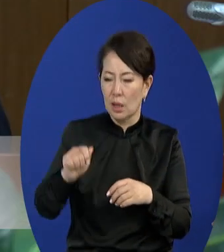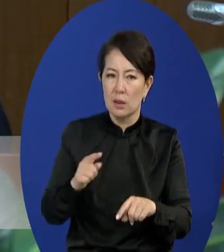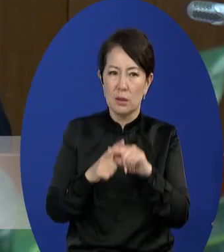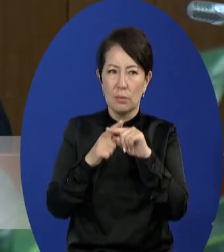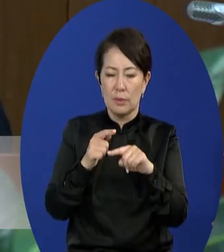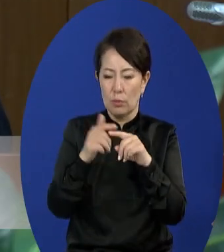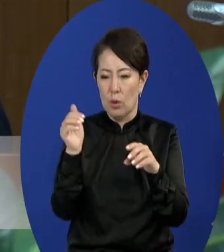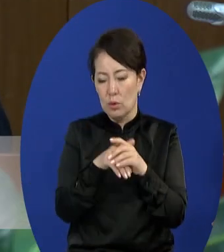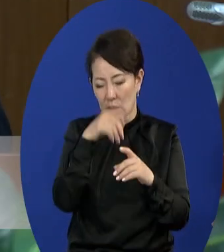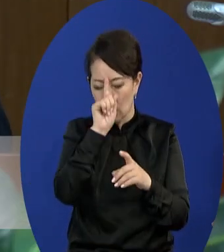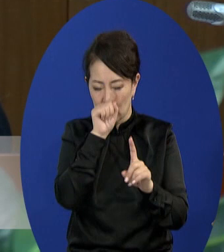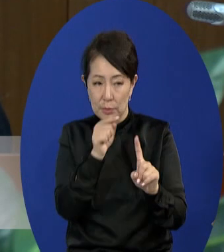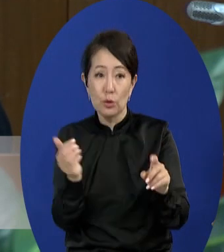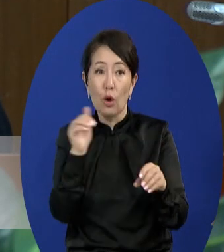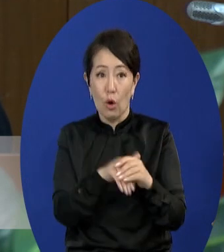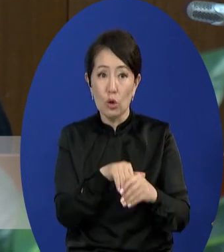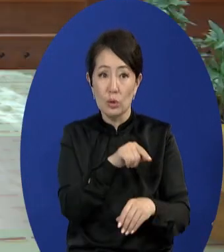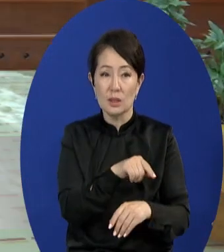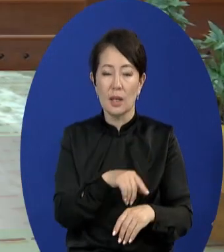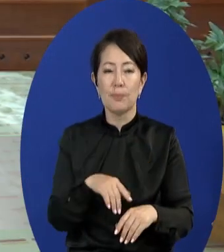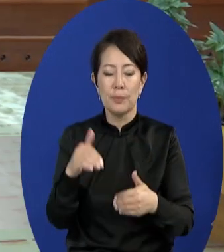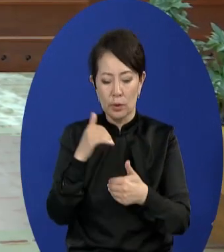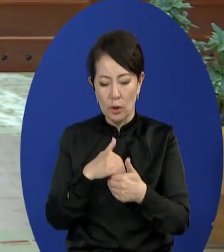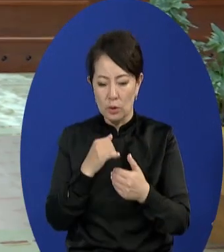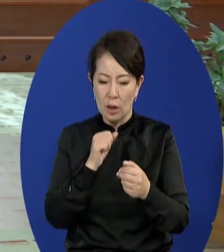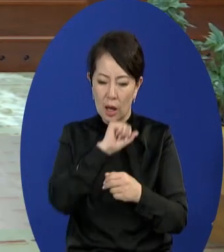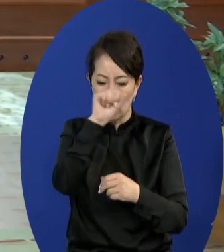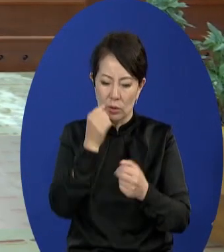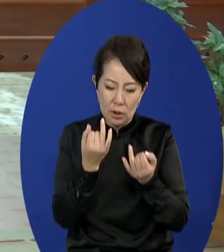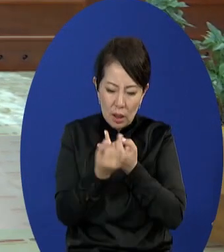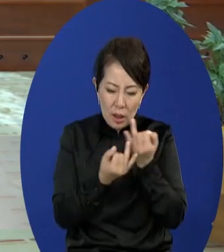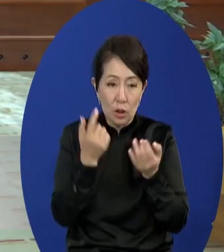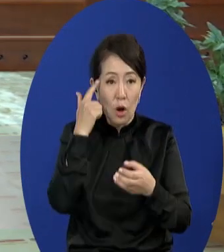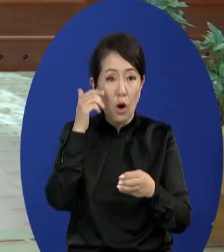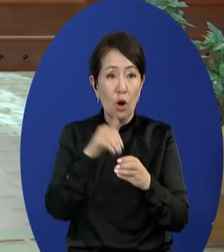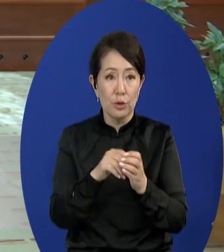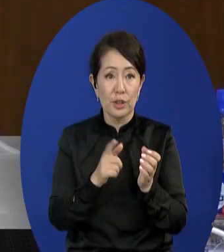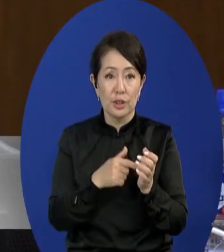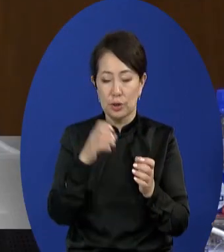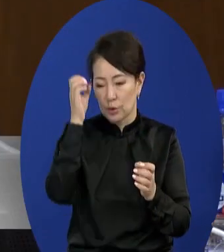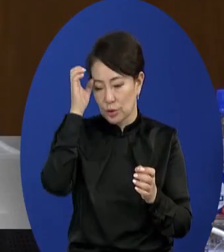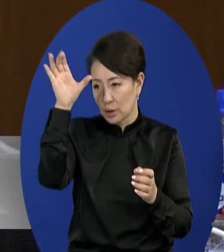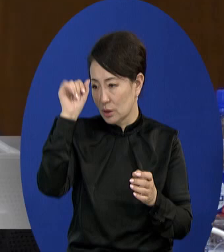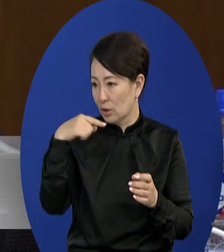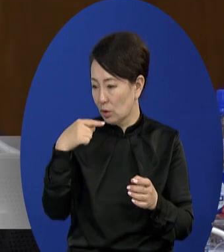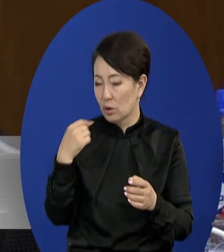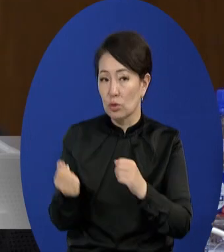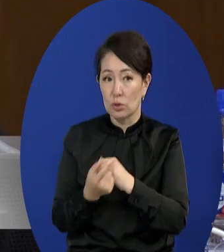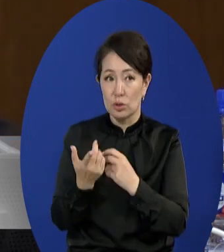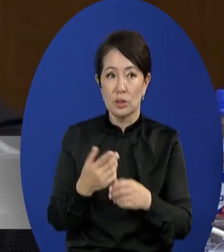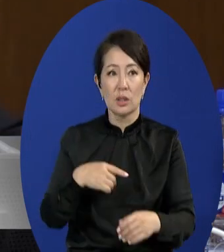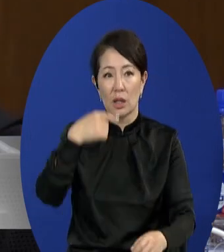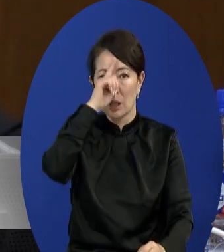нэмэх тогтолцоонд эрүүл мэндийн салбар ороод байгаа юм. Дотоодтой асуудлаа ярьж ойлголцох хэрэгтэй гэдгийг ерөнхий сайд онцоллоо. Эрүүл мэндийн